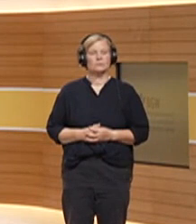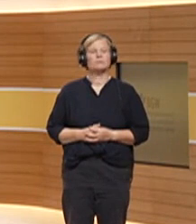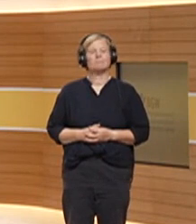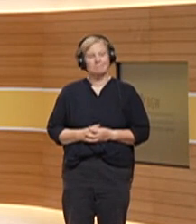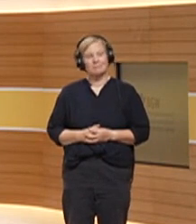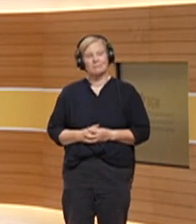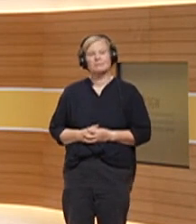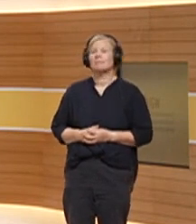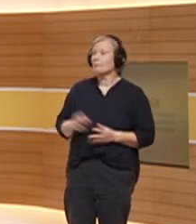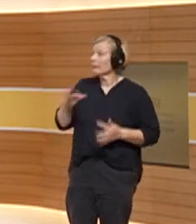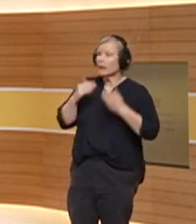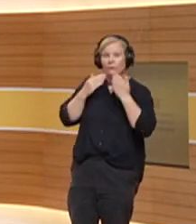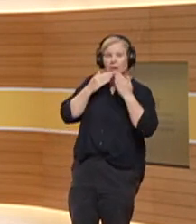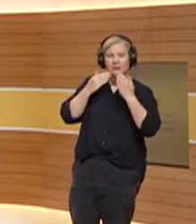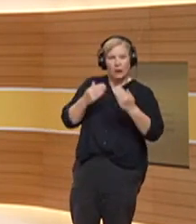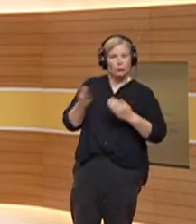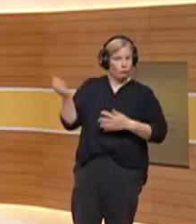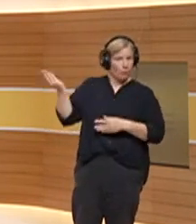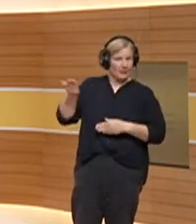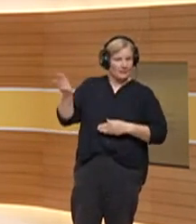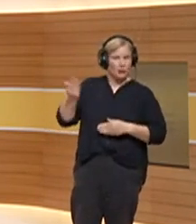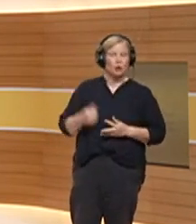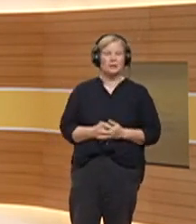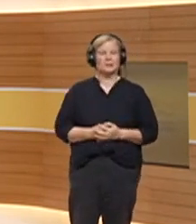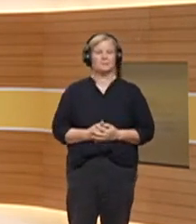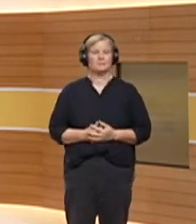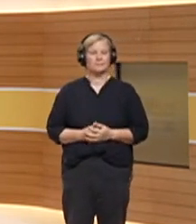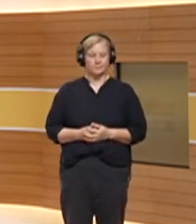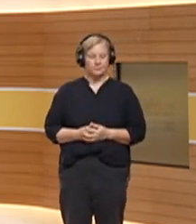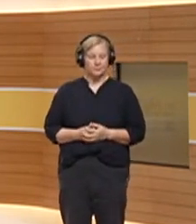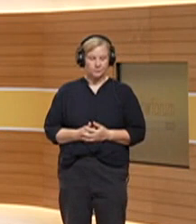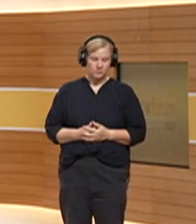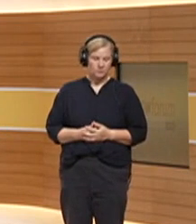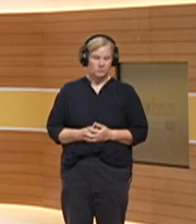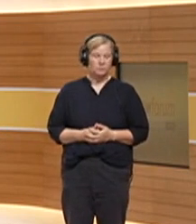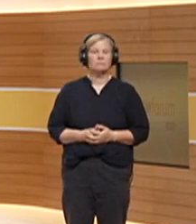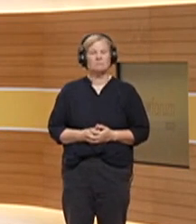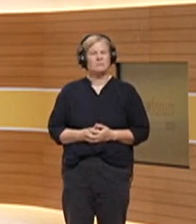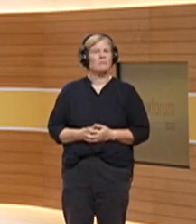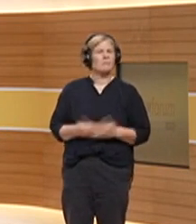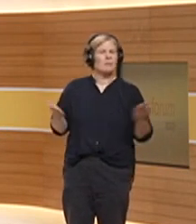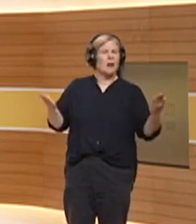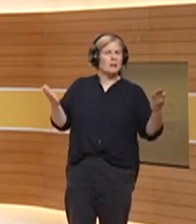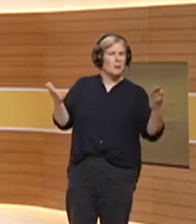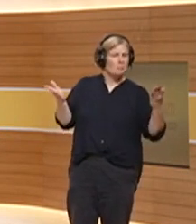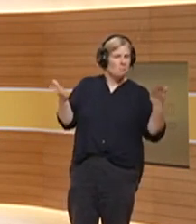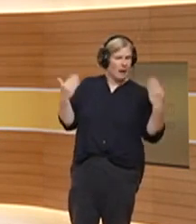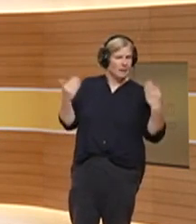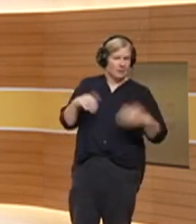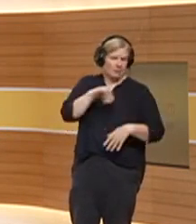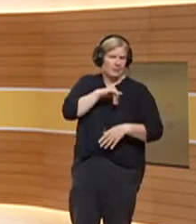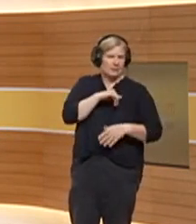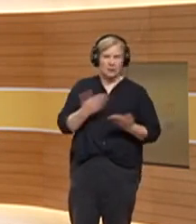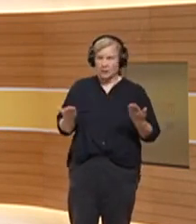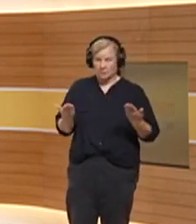Hallo, guten Tag. Vielen Dank für die Präsentationen. Mich interessiert das Marketing, das vielleicht stattfindet oder